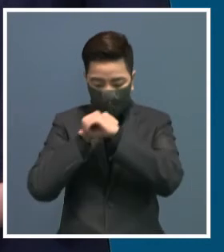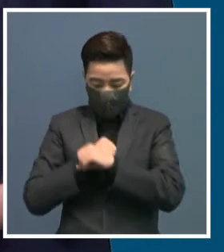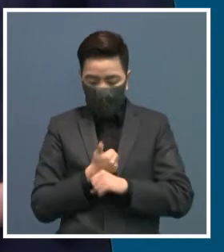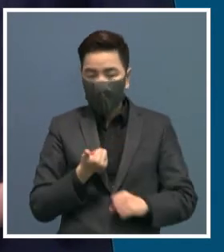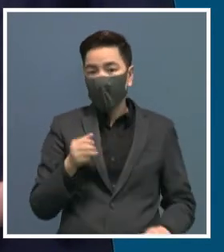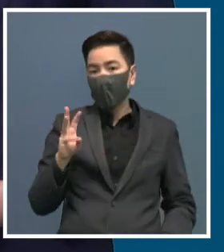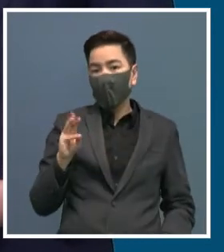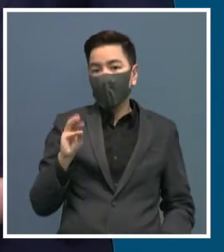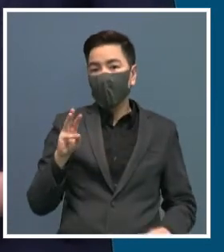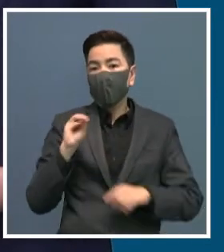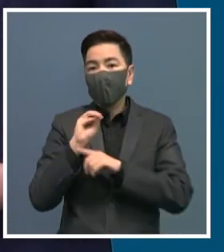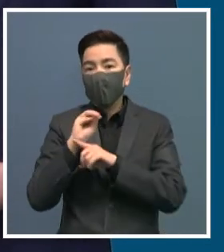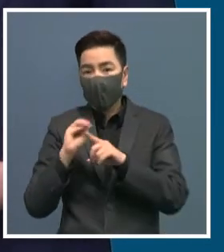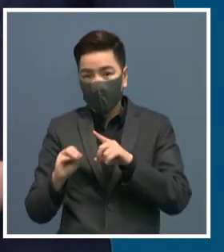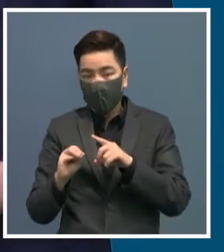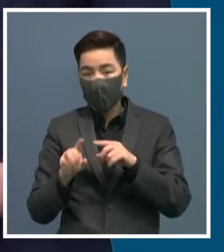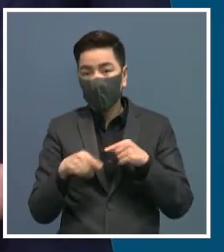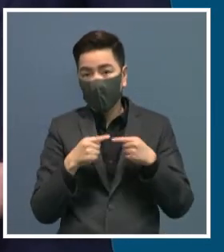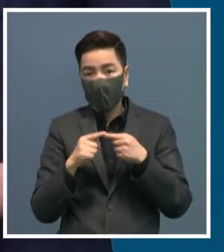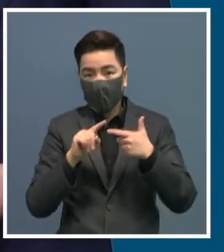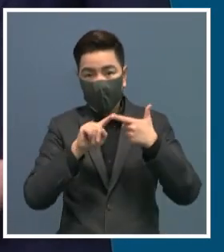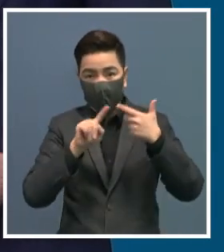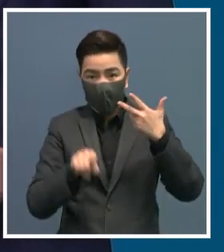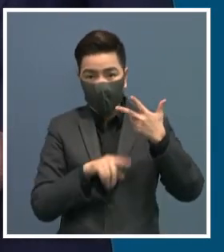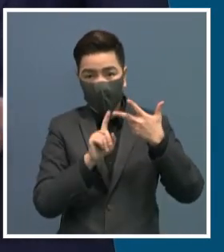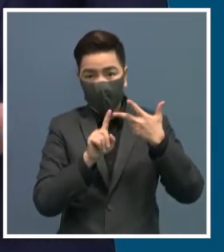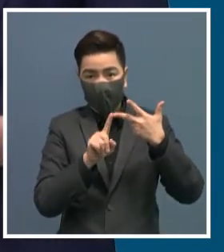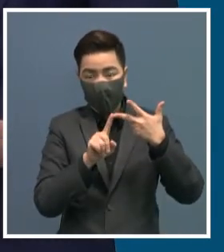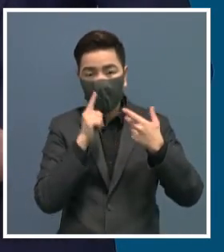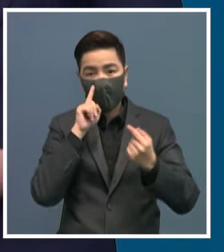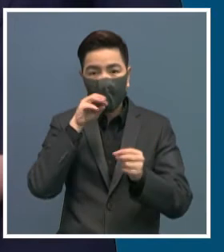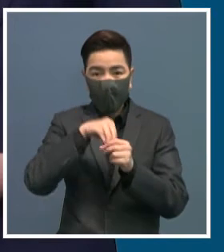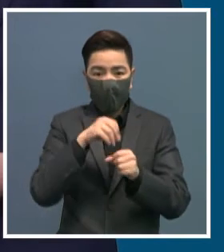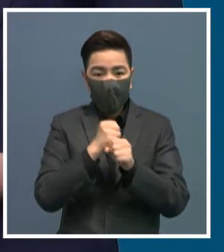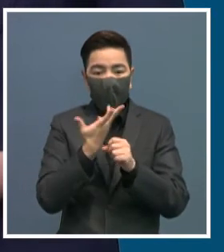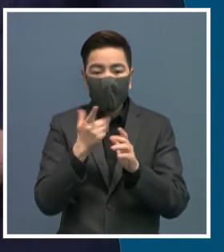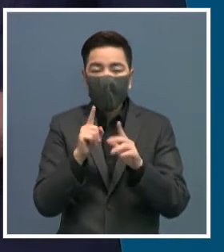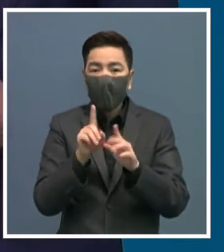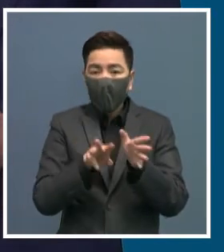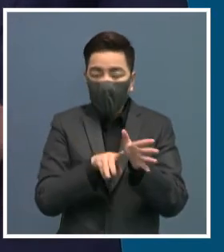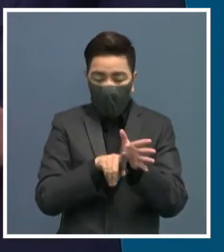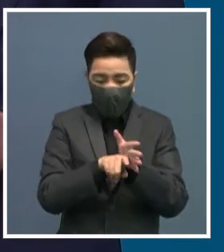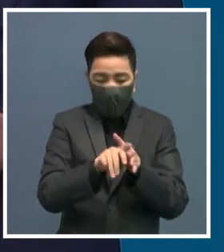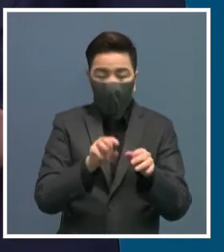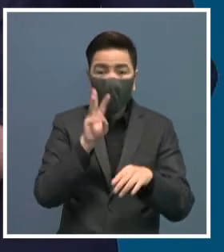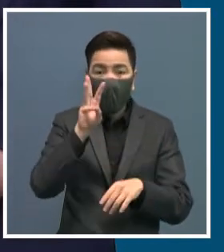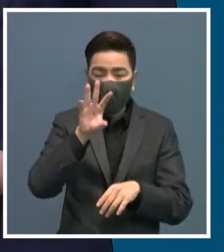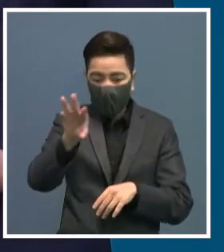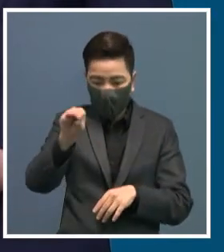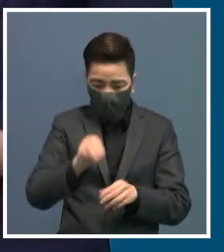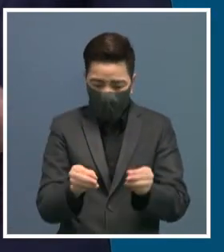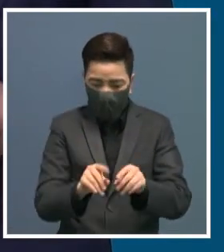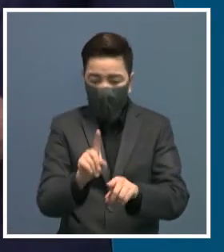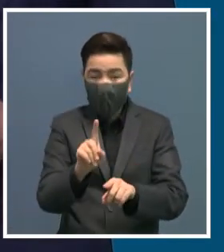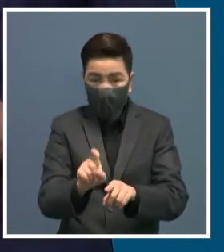56โดยประมาณนะคะไปต่อกันที่อีกนวัตกรรมหนึ่งค่ะ in App toassure the virusก็คือการนำไวรัสมาทำให้เป็น